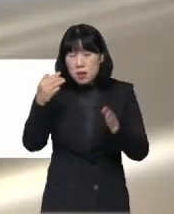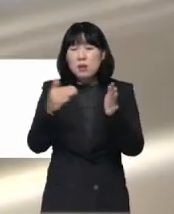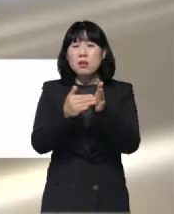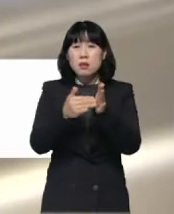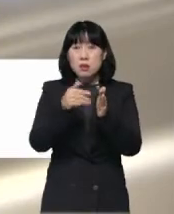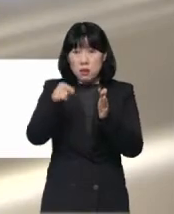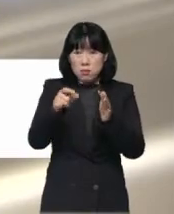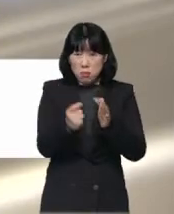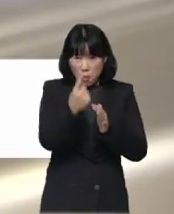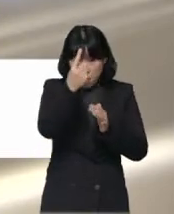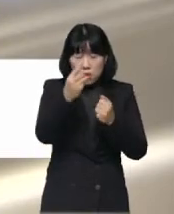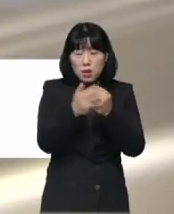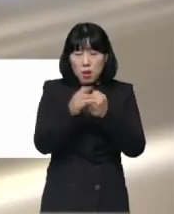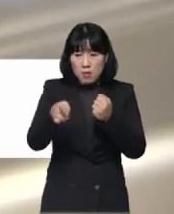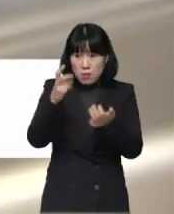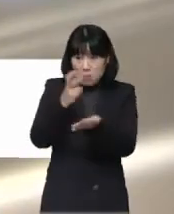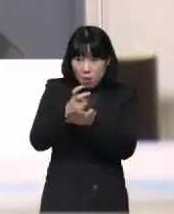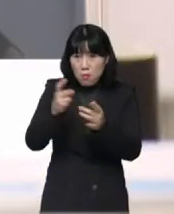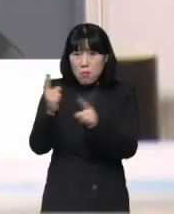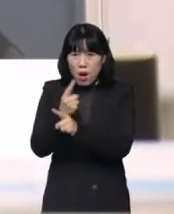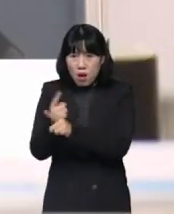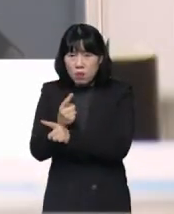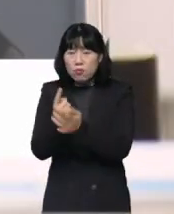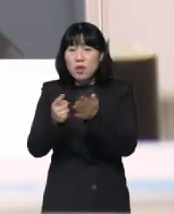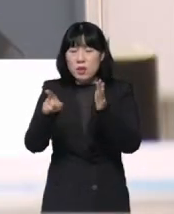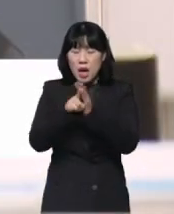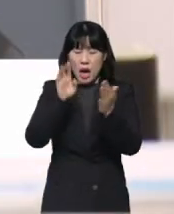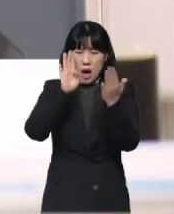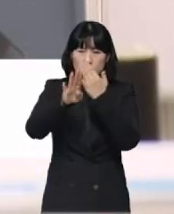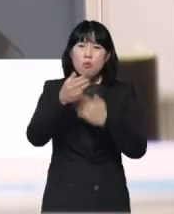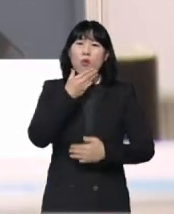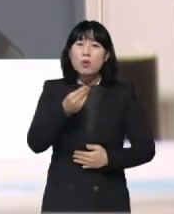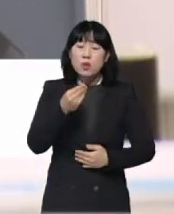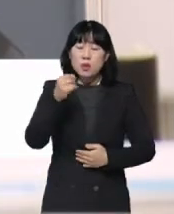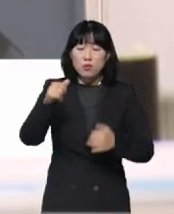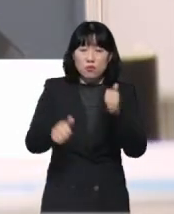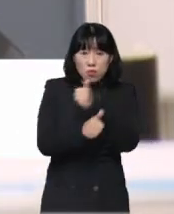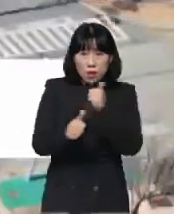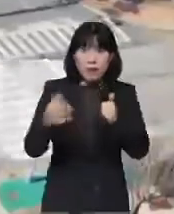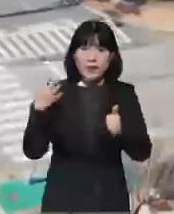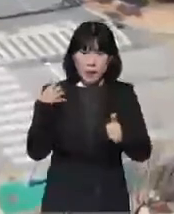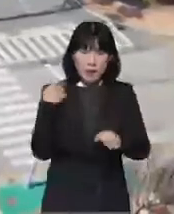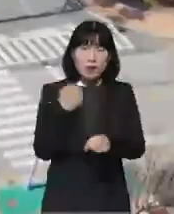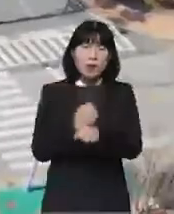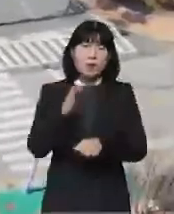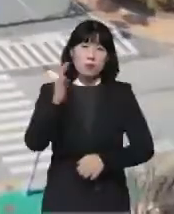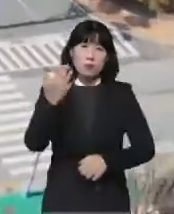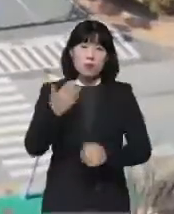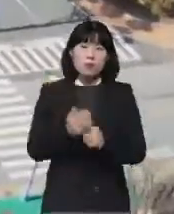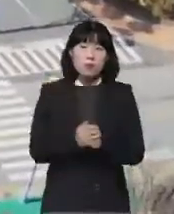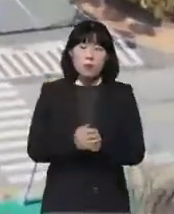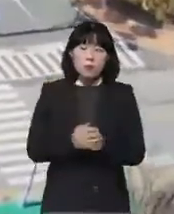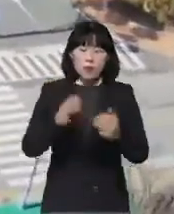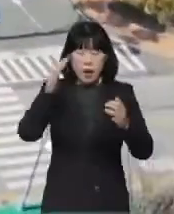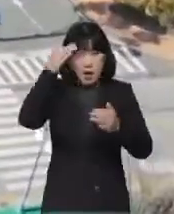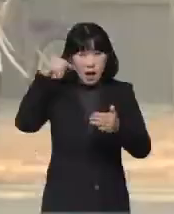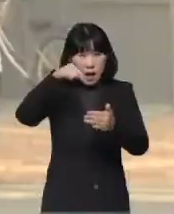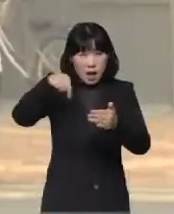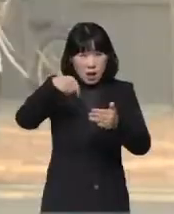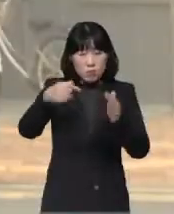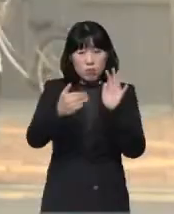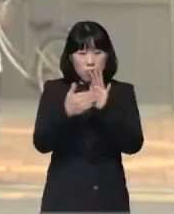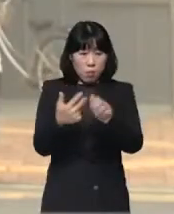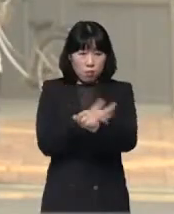그로 인한 지침의 개선이나 제도적인 정비를 앞으로 보건복지위원회에서 해나갈 예정입니다. 국내에 코로나19 백신